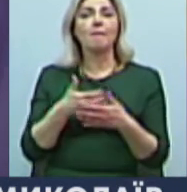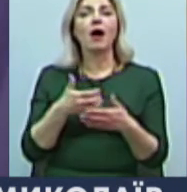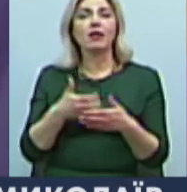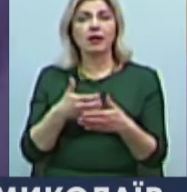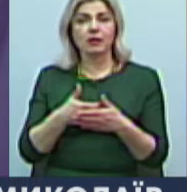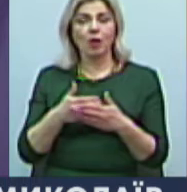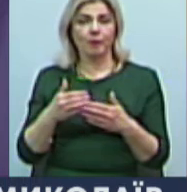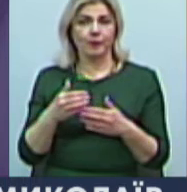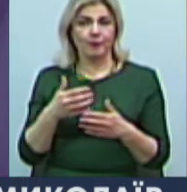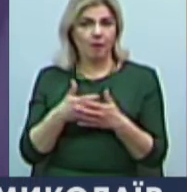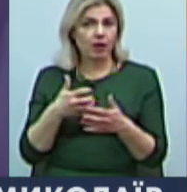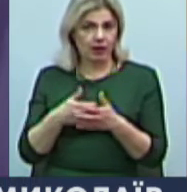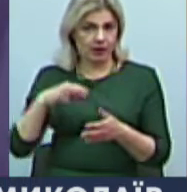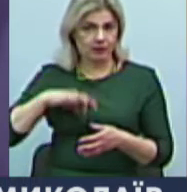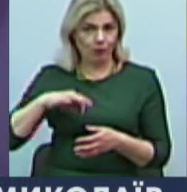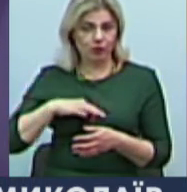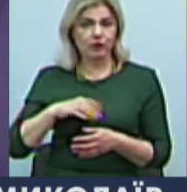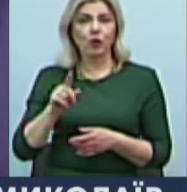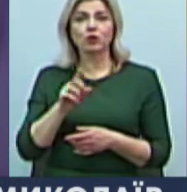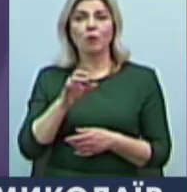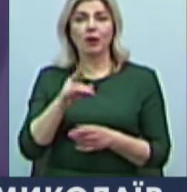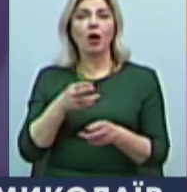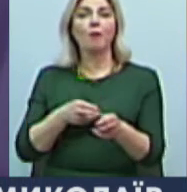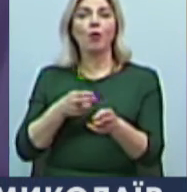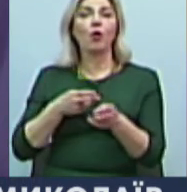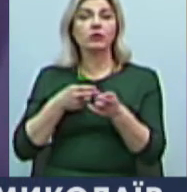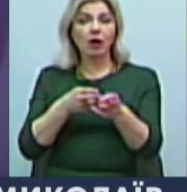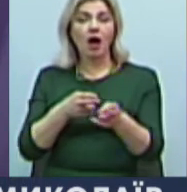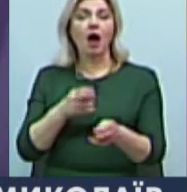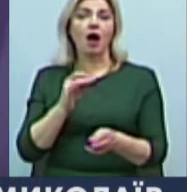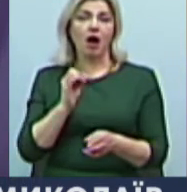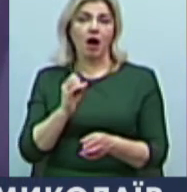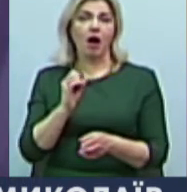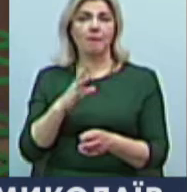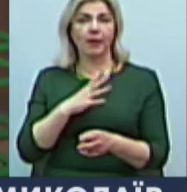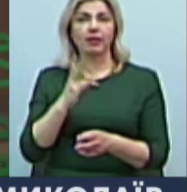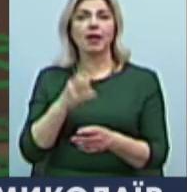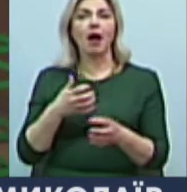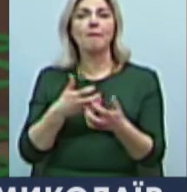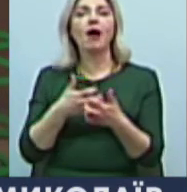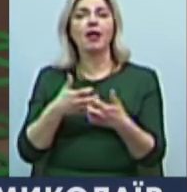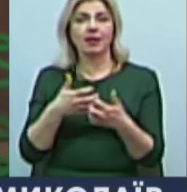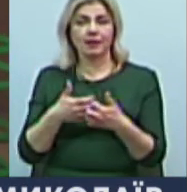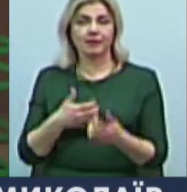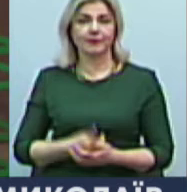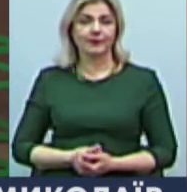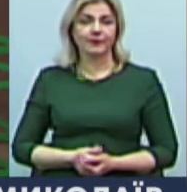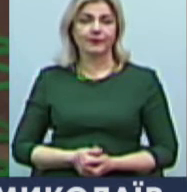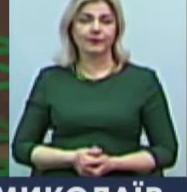полем, щоб він не їхав по рейках, як звичайно, а на магнітах.